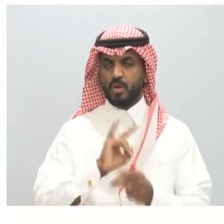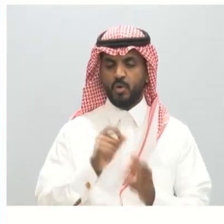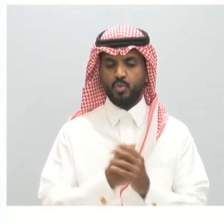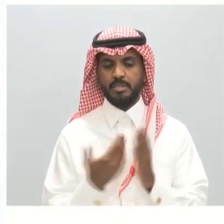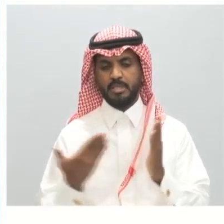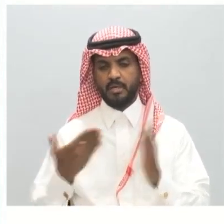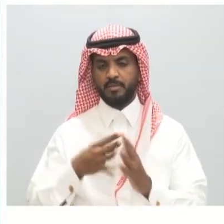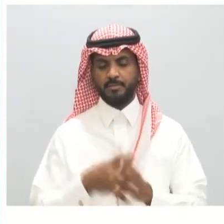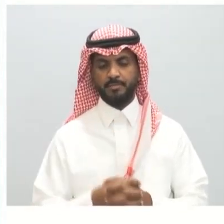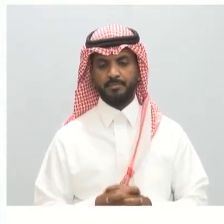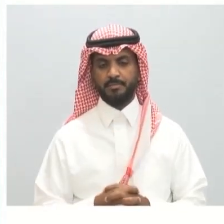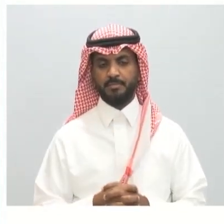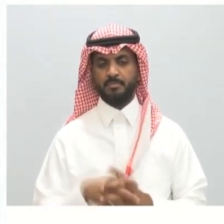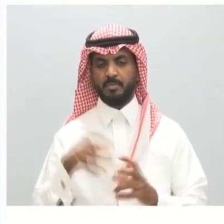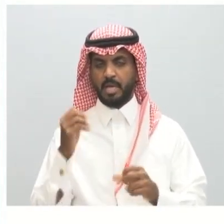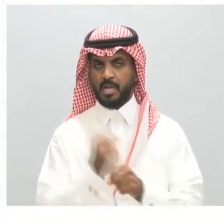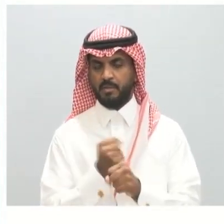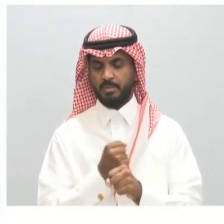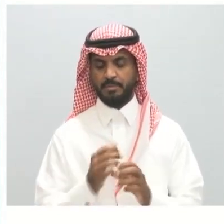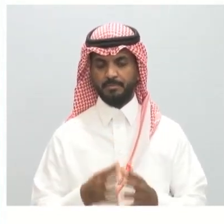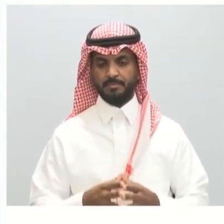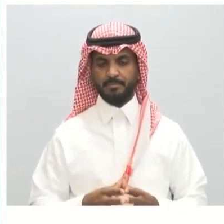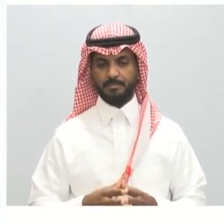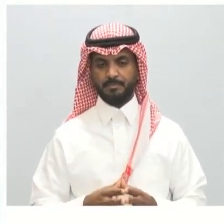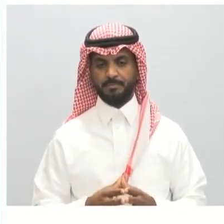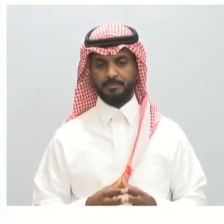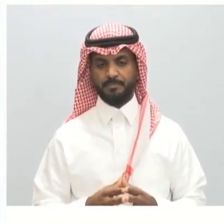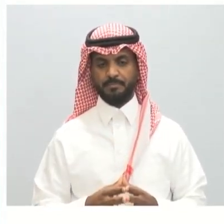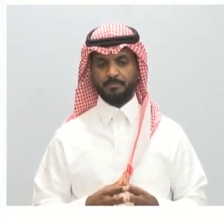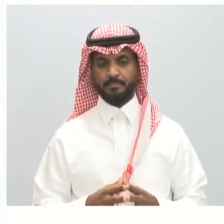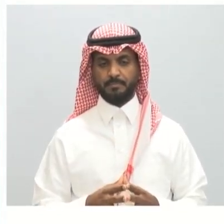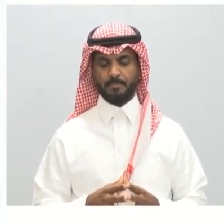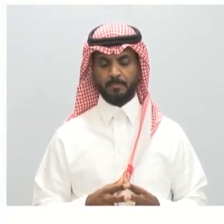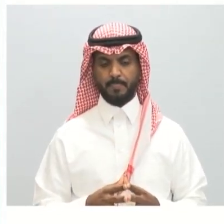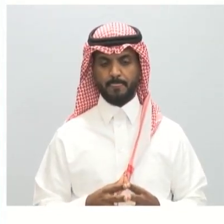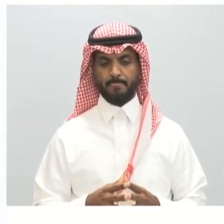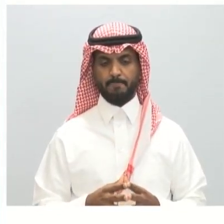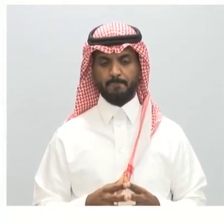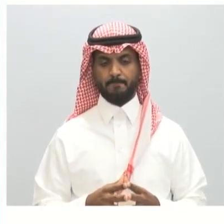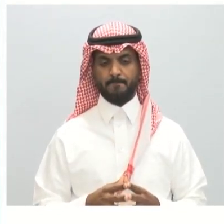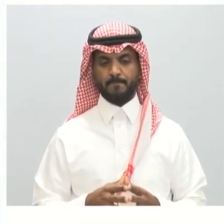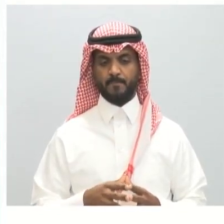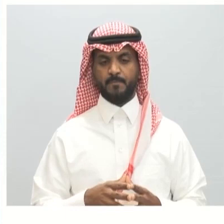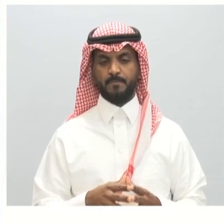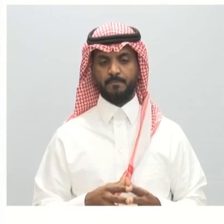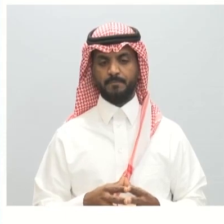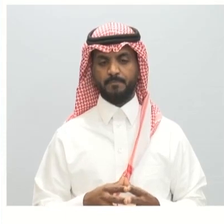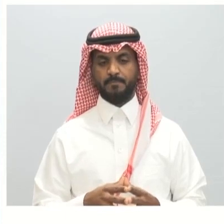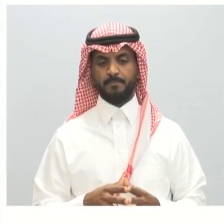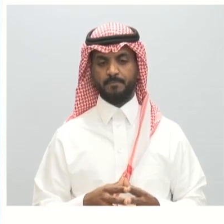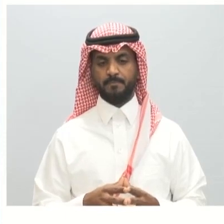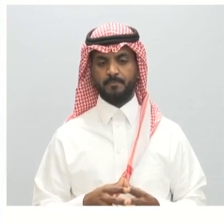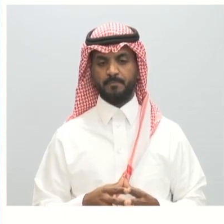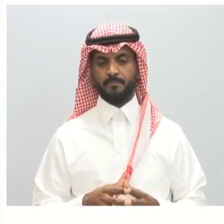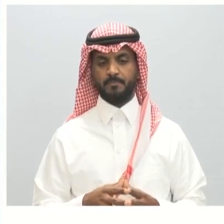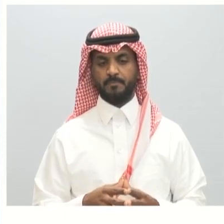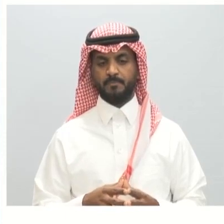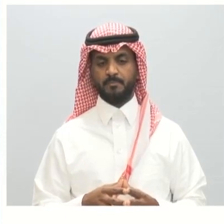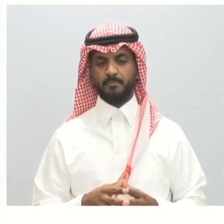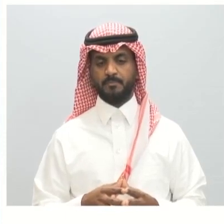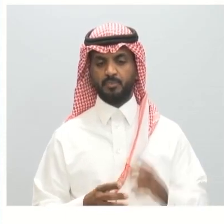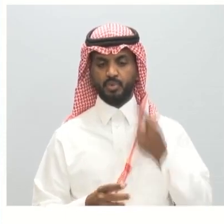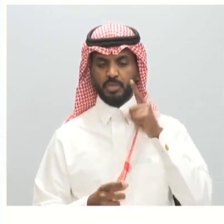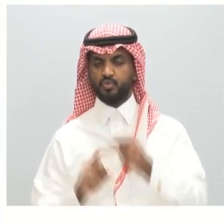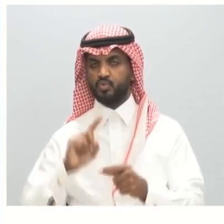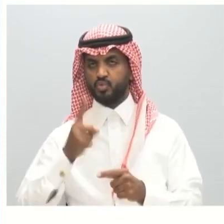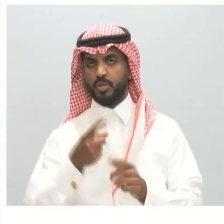منه التطبيق العملي ايضا وضعنا ذلك شاهد